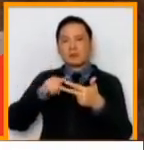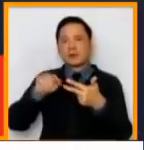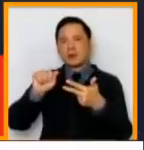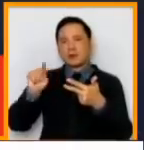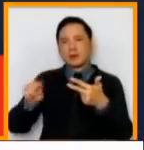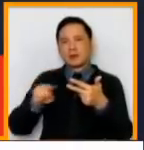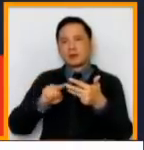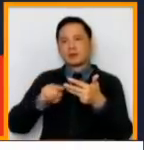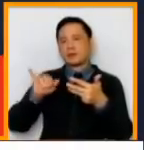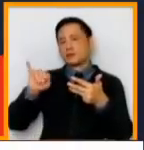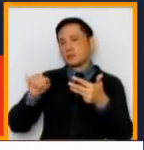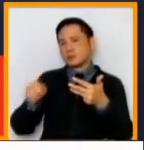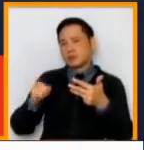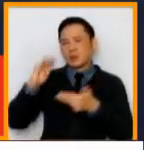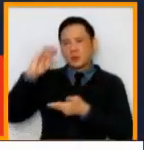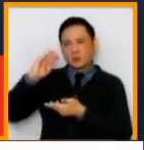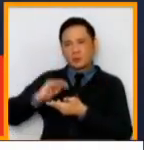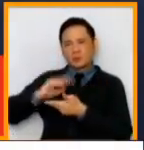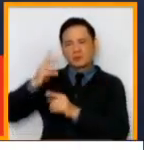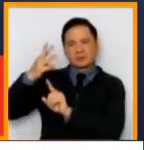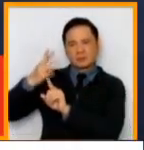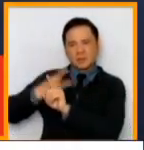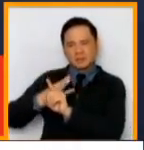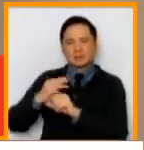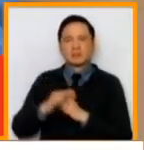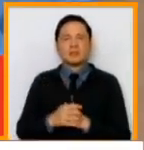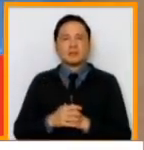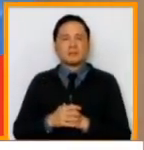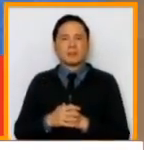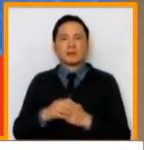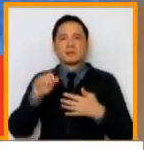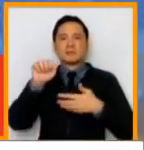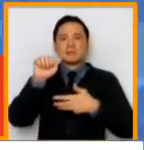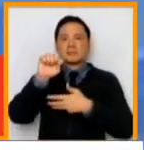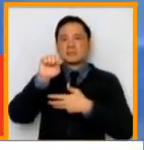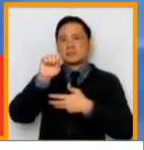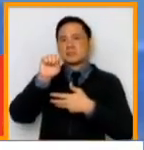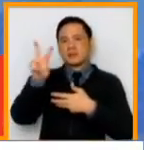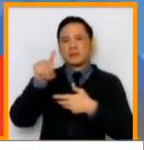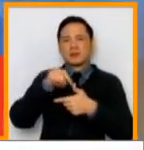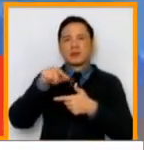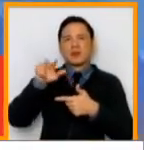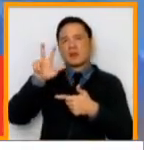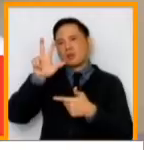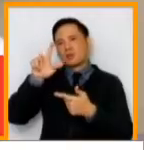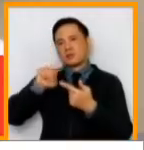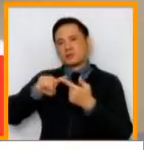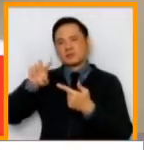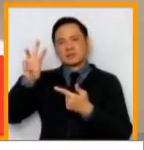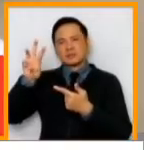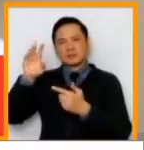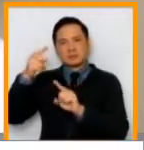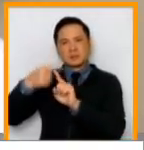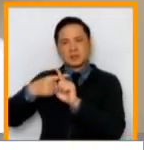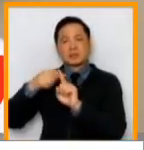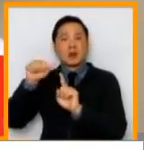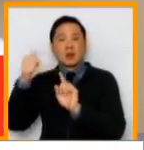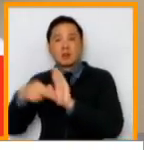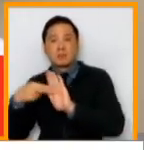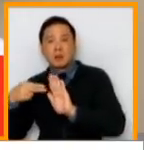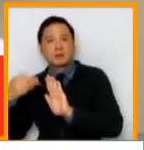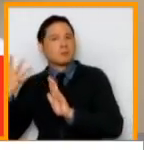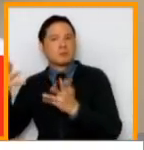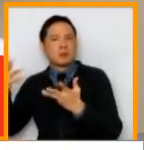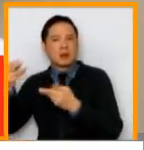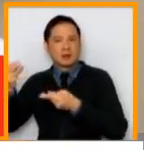Johnson. 3 hanggang 4 na buwan naman sa bakunang Sinovac. Wala pang datos sa iba pang brand ng bakuna. They measured it using the